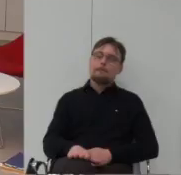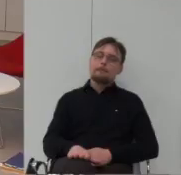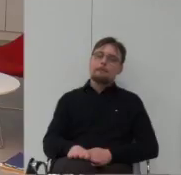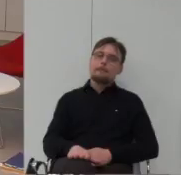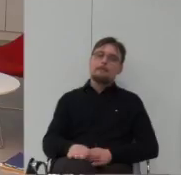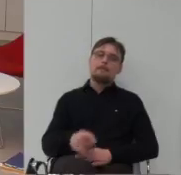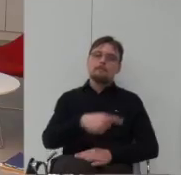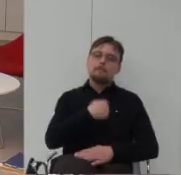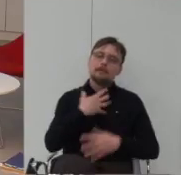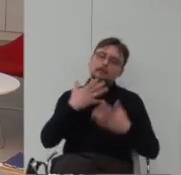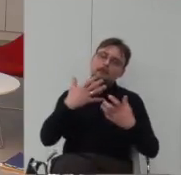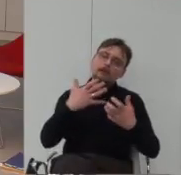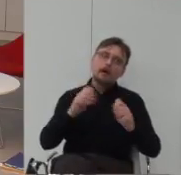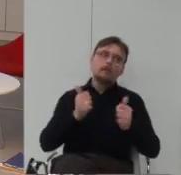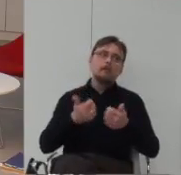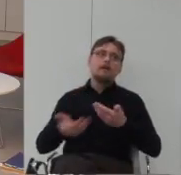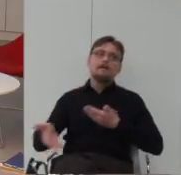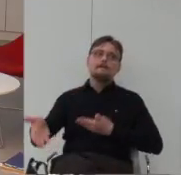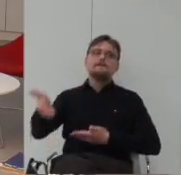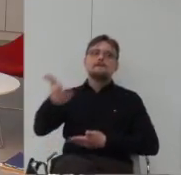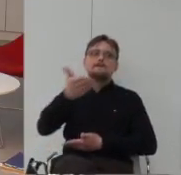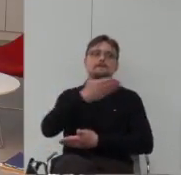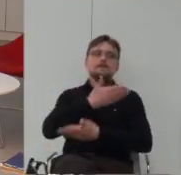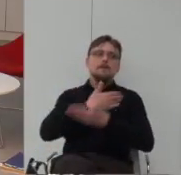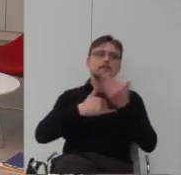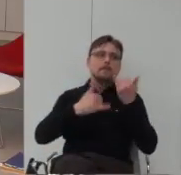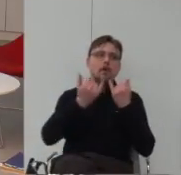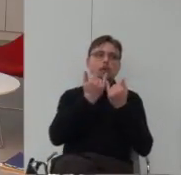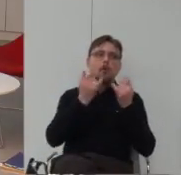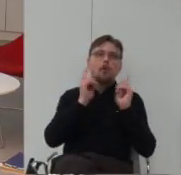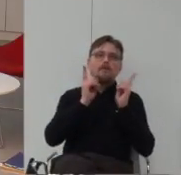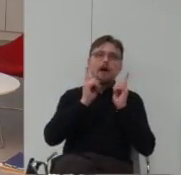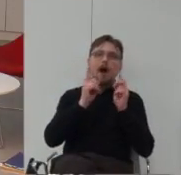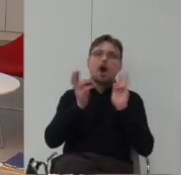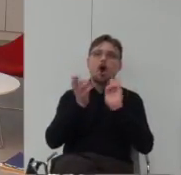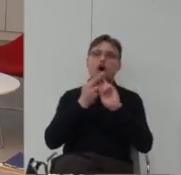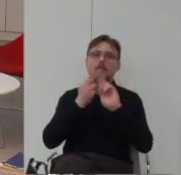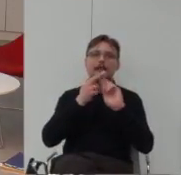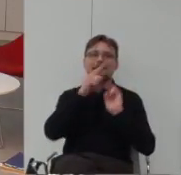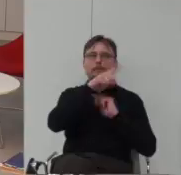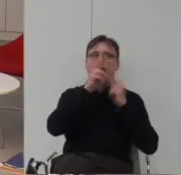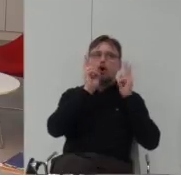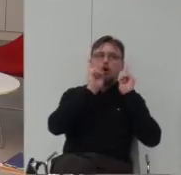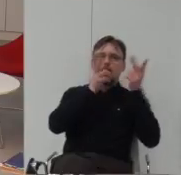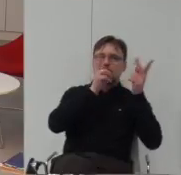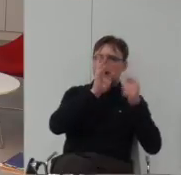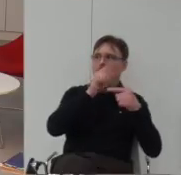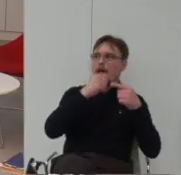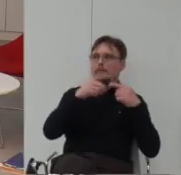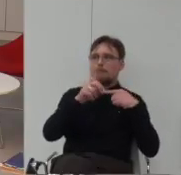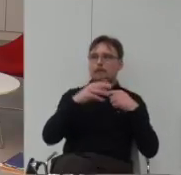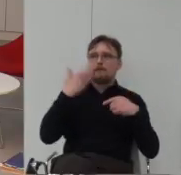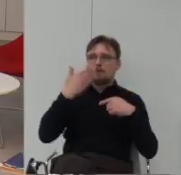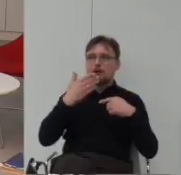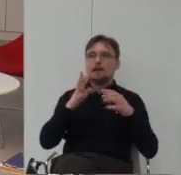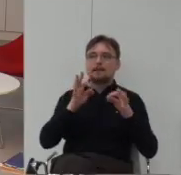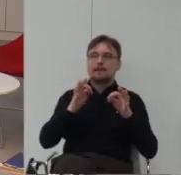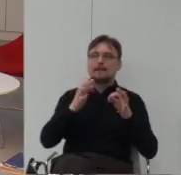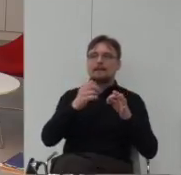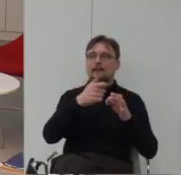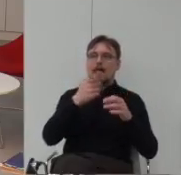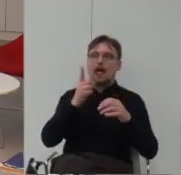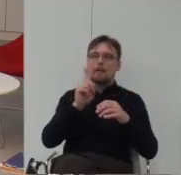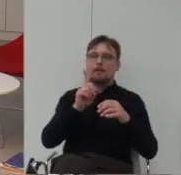Szanowni Państwo, zachęcamy też do wymiany wszelkich uwag i kontaktów w kuluarach, a chcielibyśmy zaprosić teraz na kilka